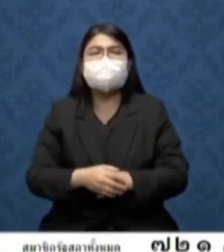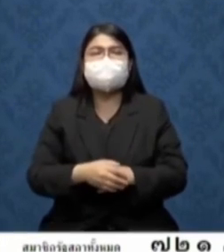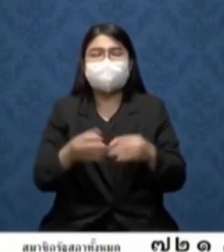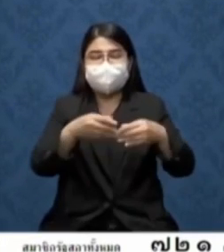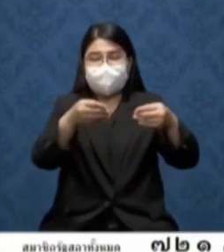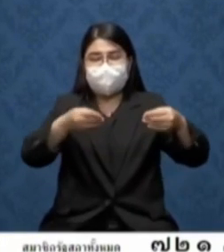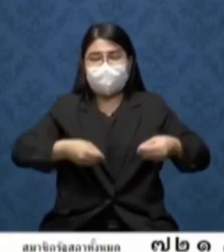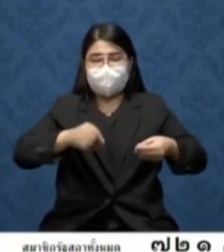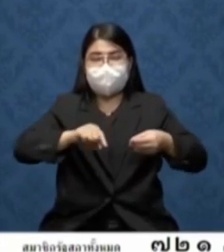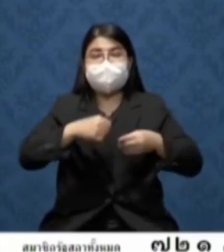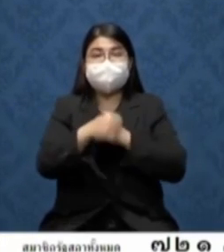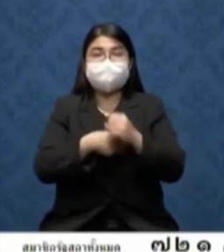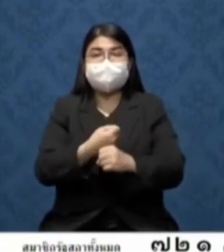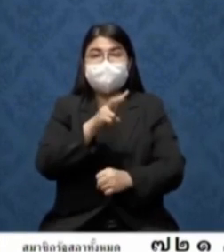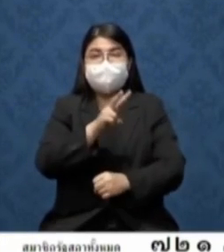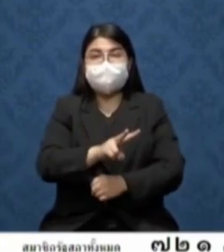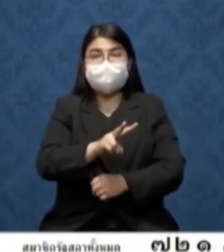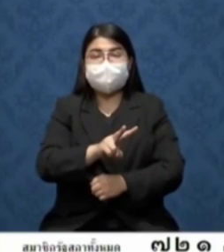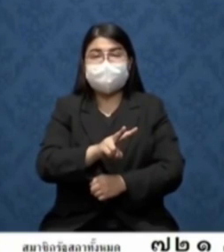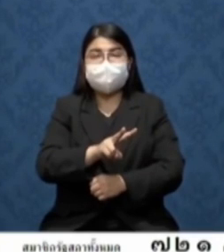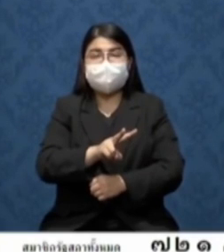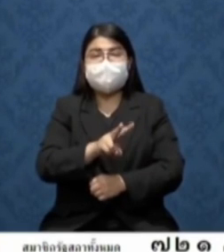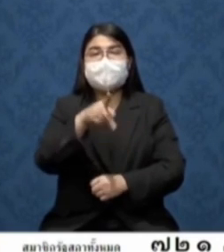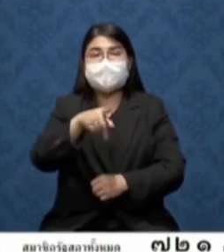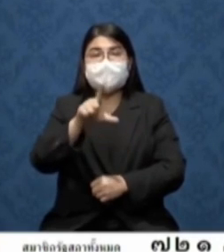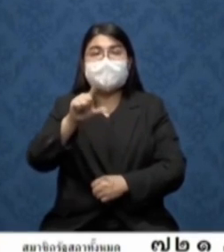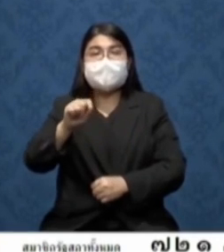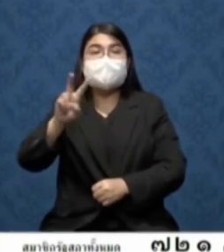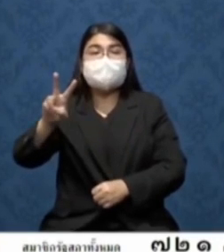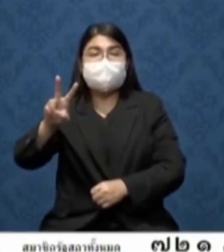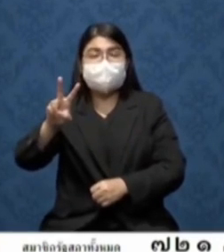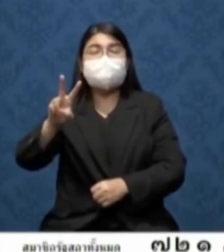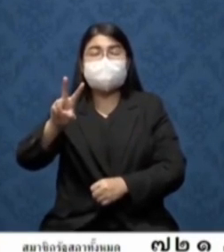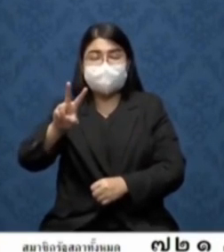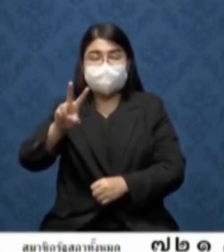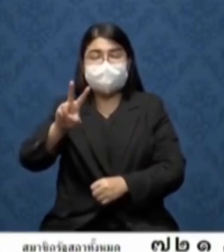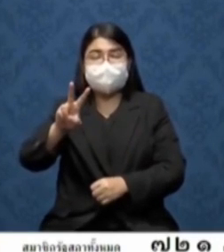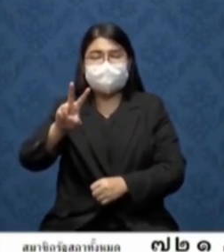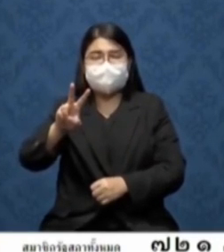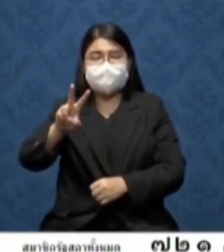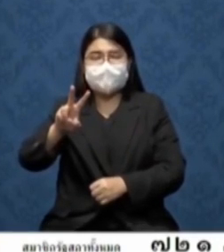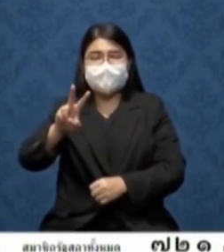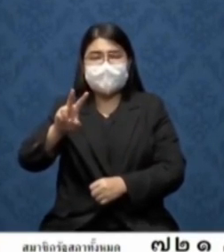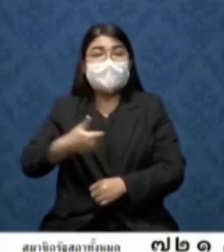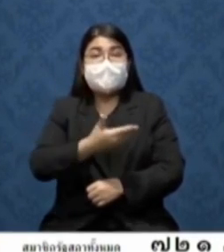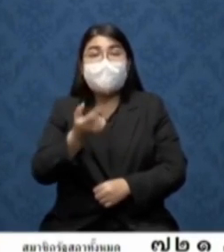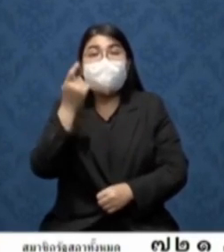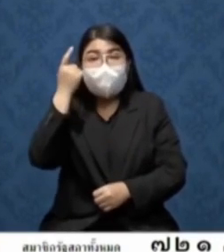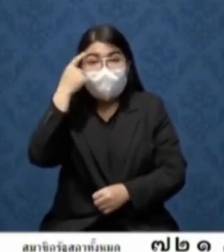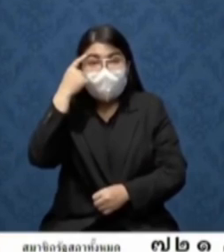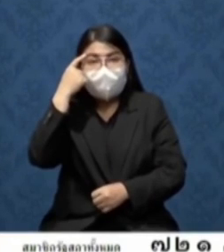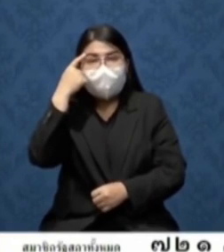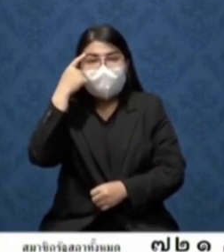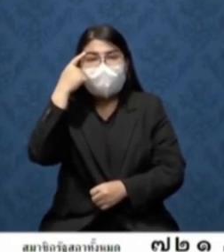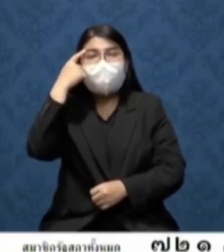ค.ศ. 2022จาก The World Competitiveness Yearbook ท่านทราบไหมครับว่าปรับใจอะไรเ